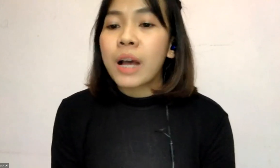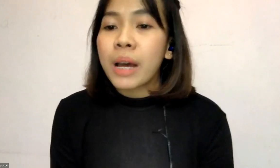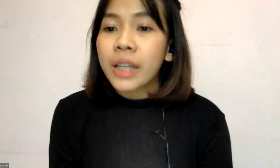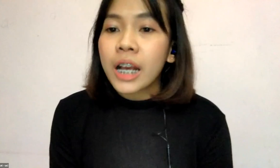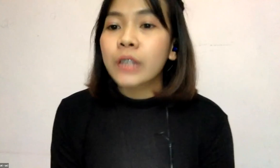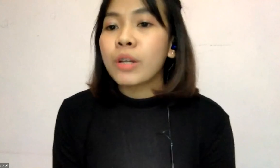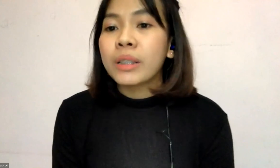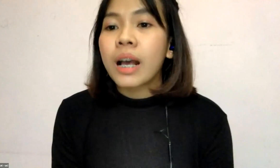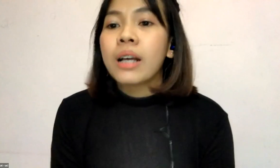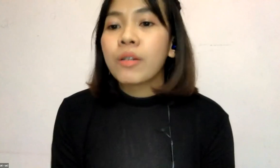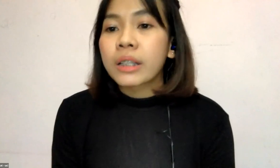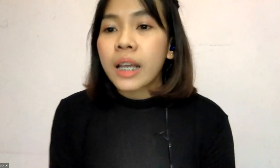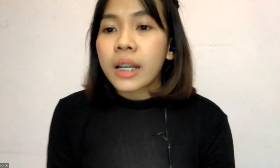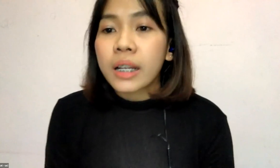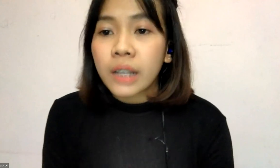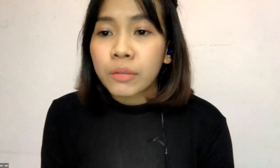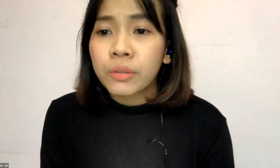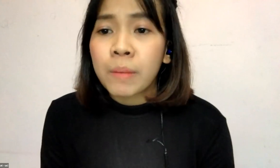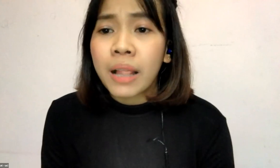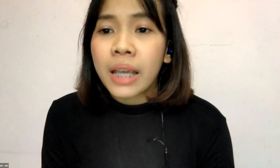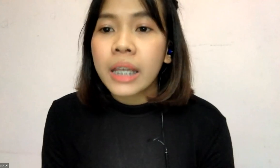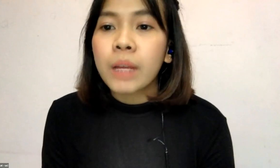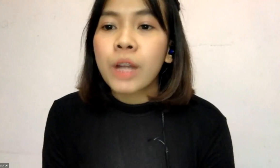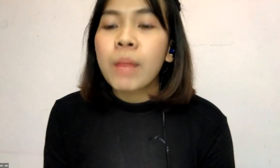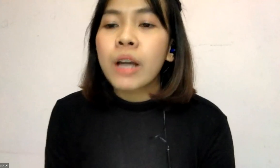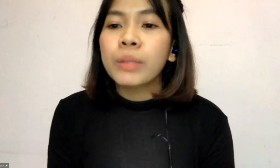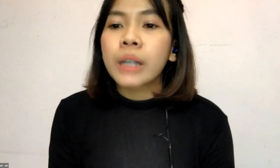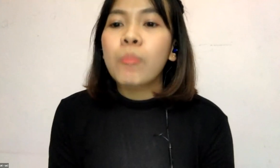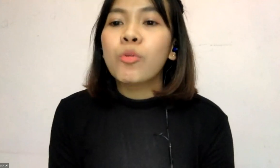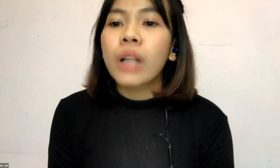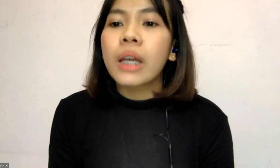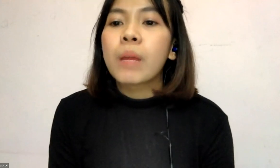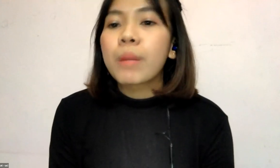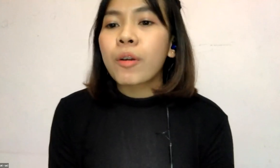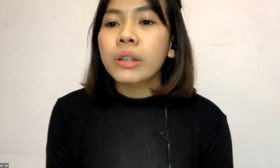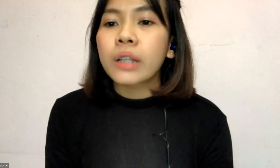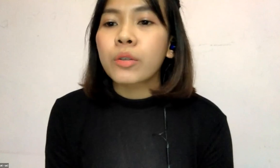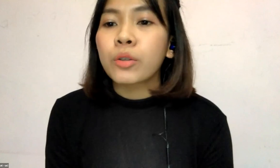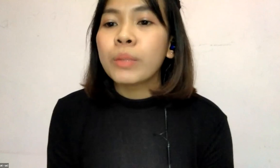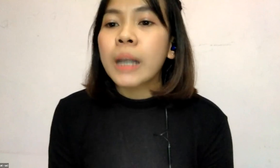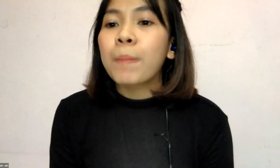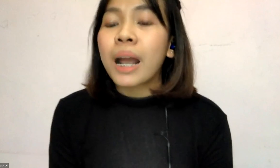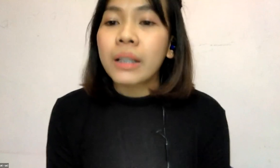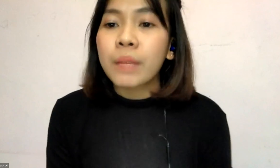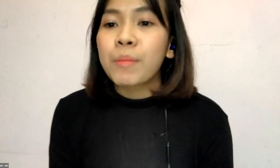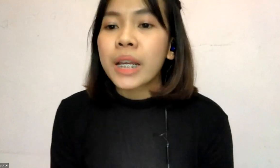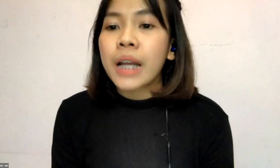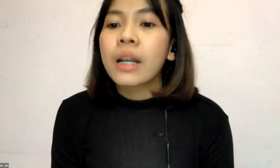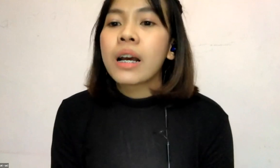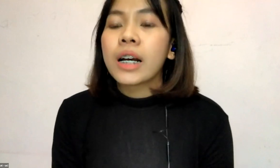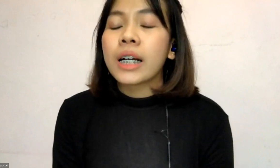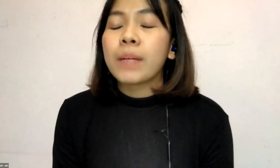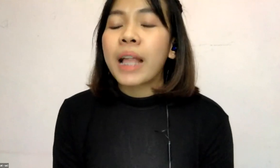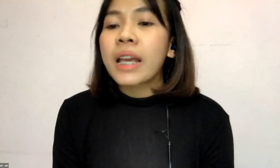banyak pengalamannya sudah bisa knowledge sharing dan satu sama lain kemudian baru bisa mulai berproses untuk bisa praktik